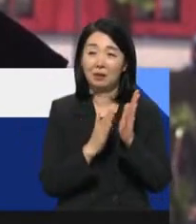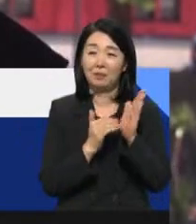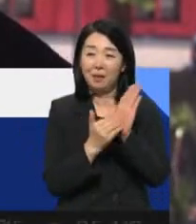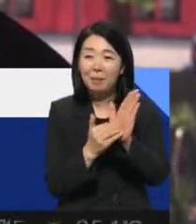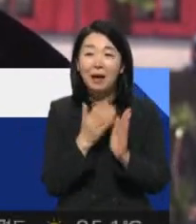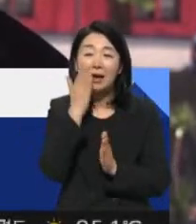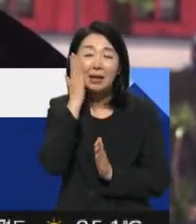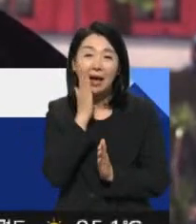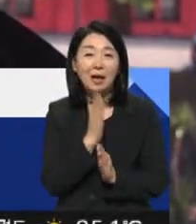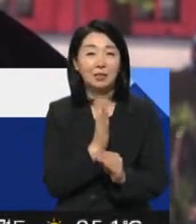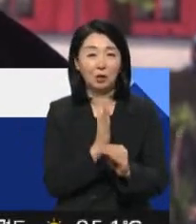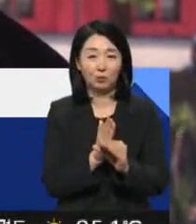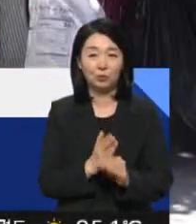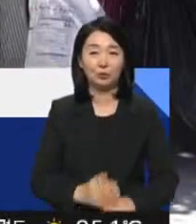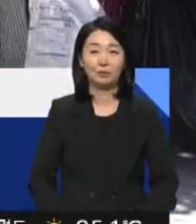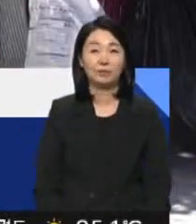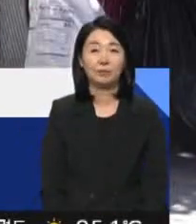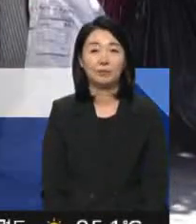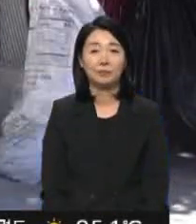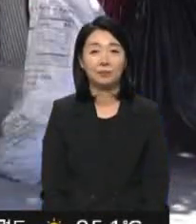el protector solar, que a mí casi no me gustaba.